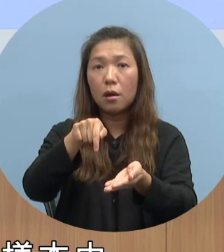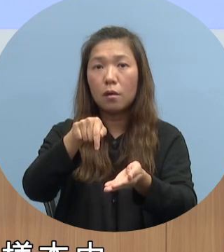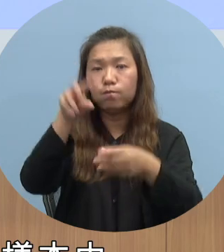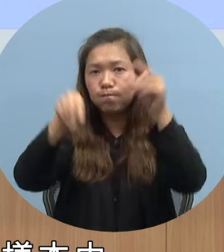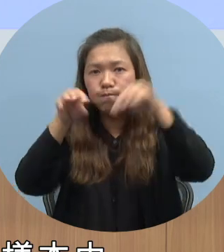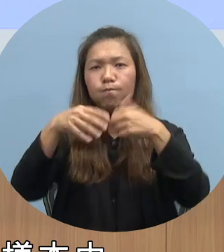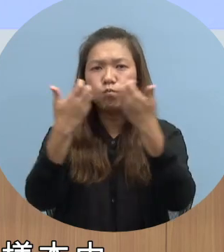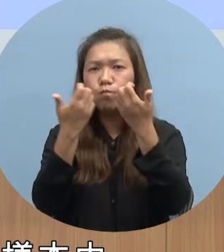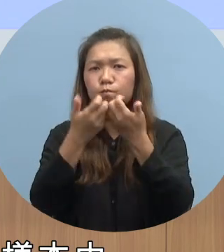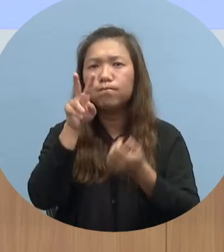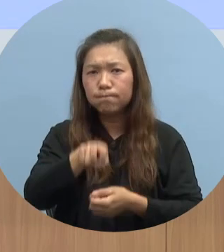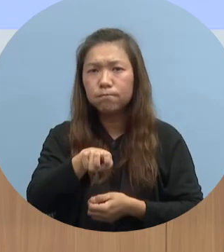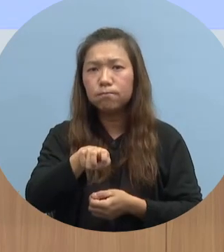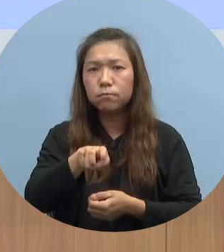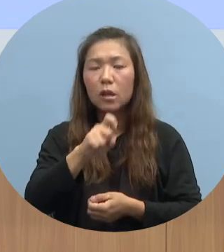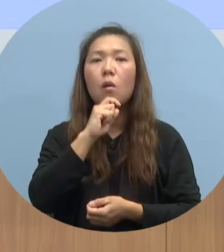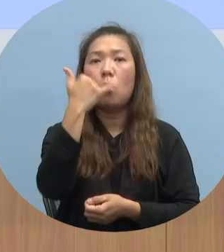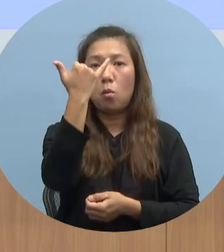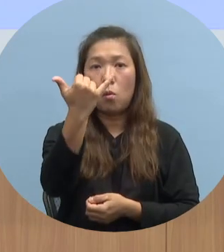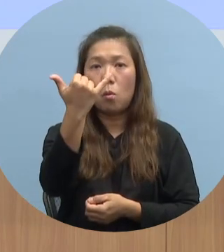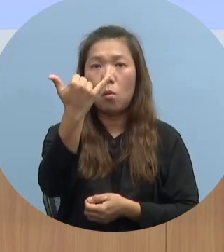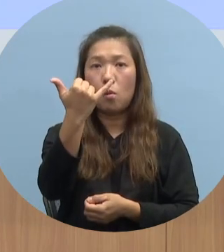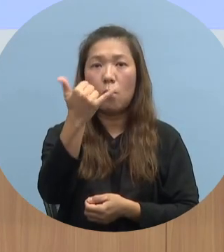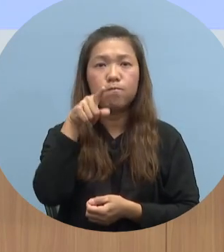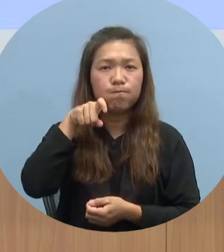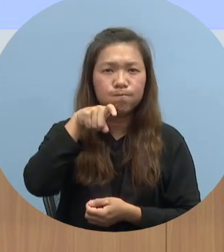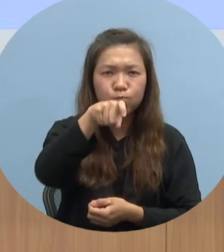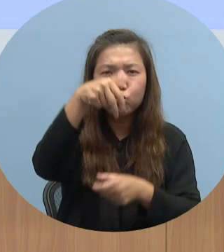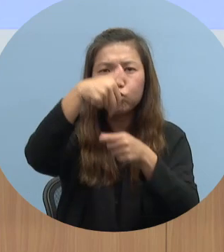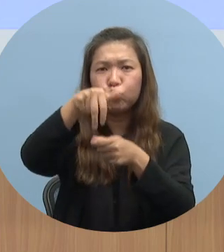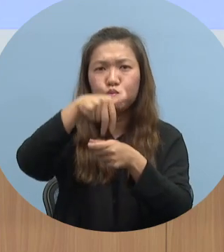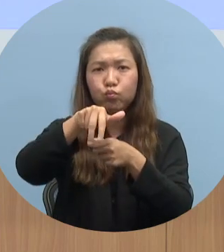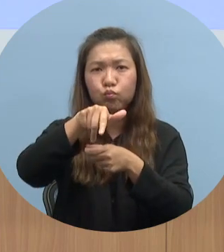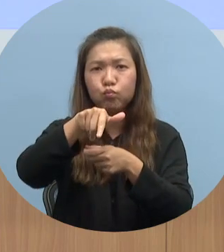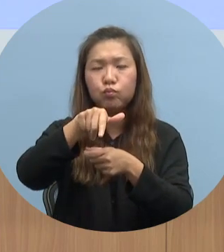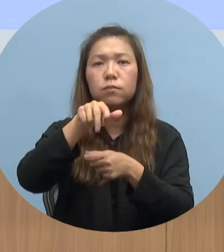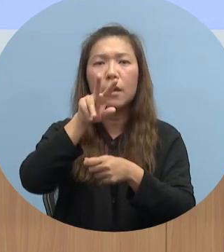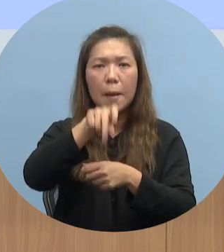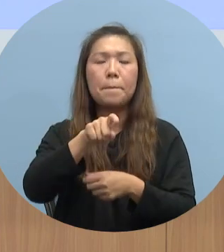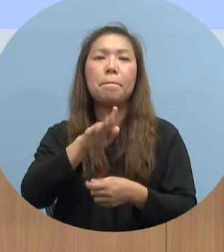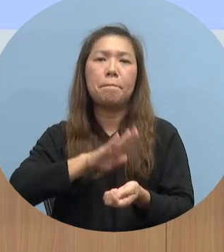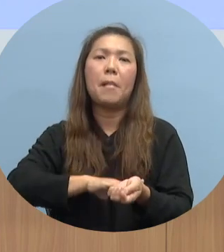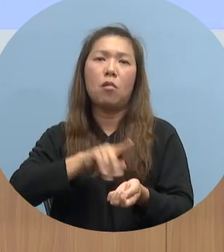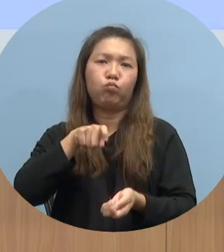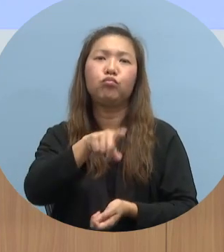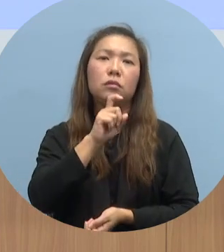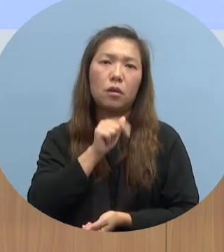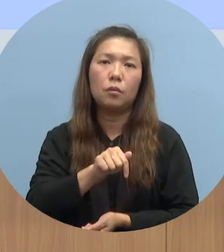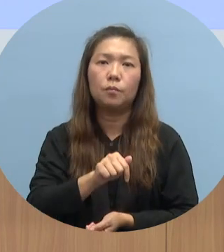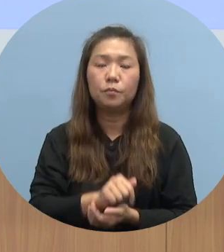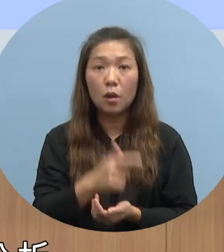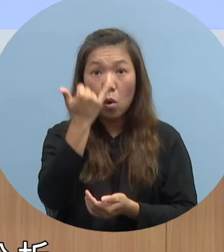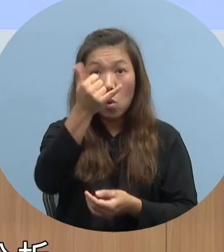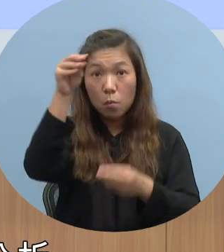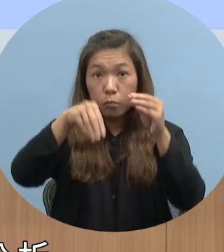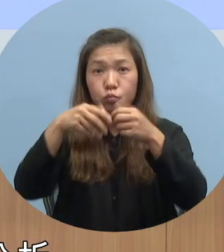樣本當中咧，有6個咧係喺細菌培植咧都係揾到呢一隻菌嘅。咁呢6個樣